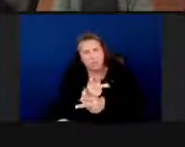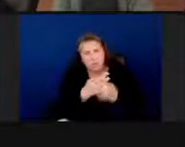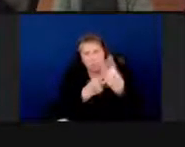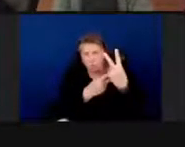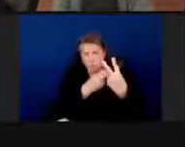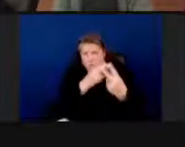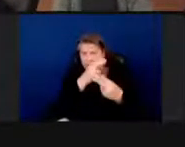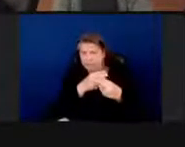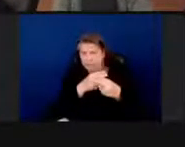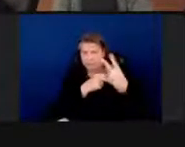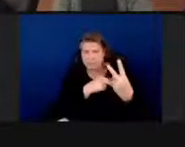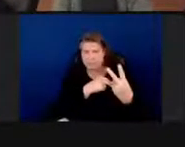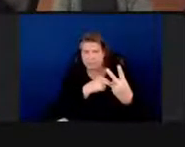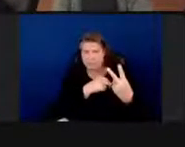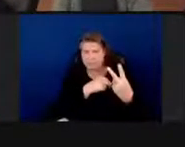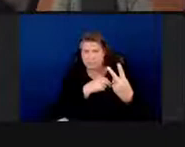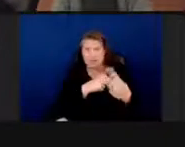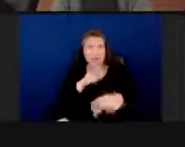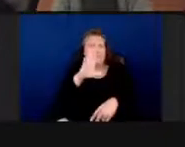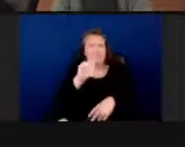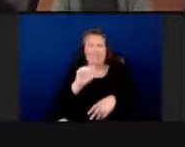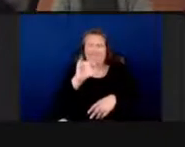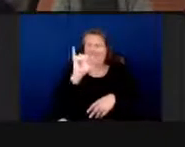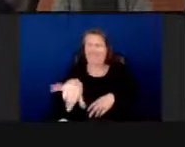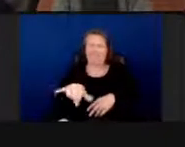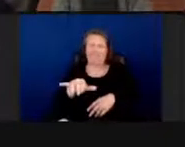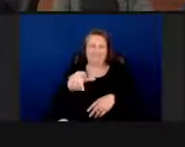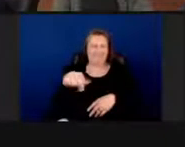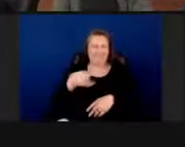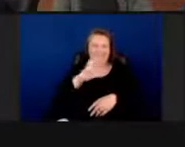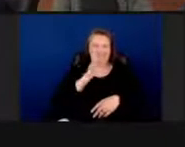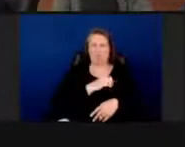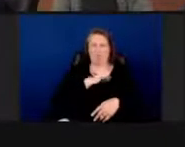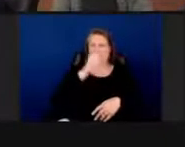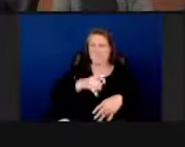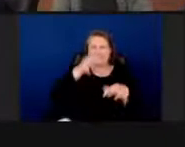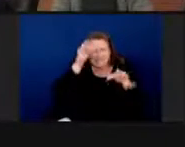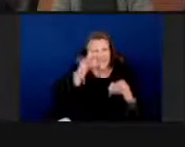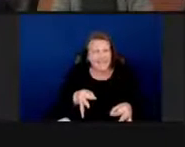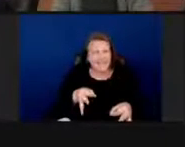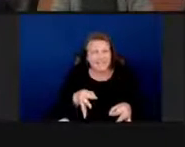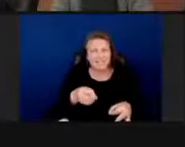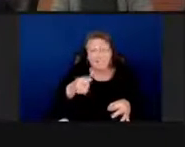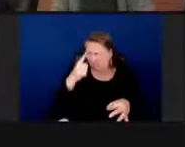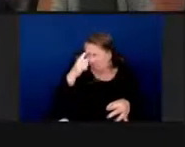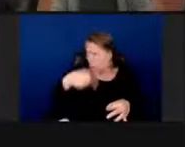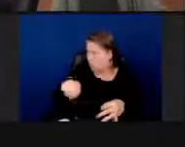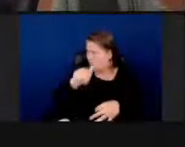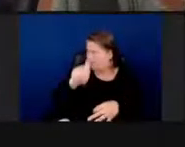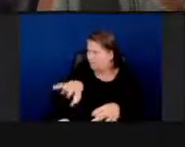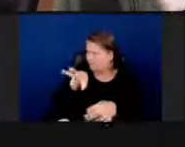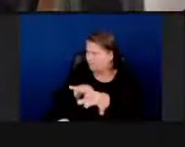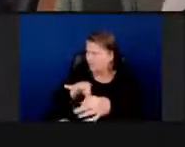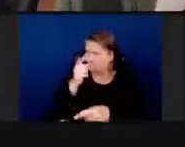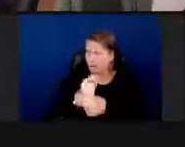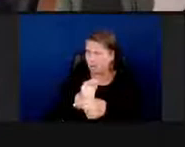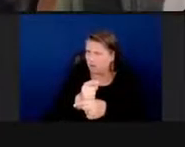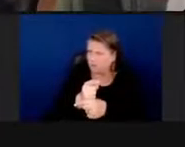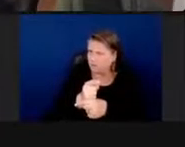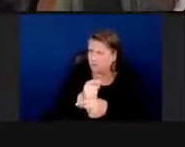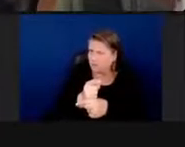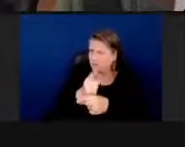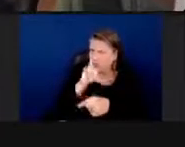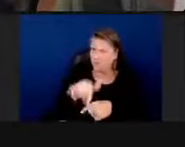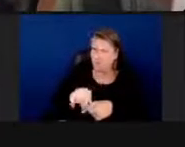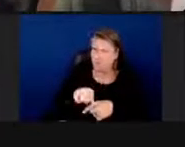Lengo letu la hapo awali lilikuwa ni tuendelee na